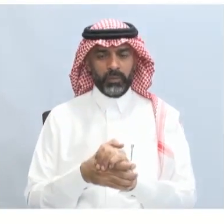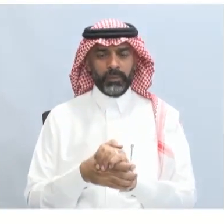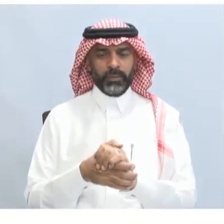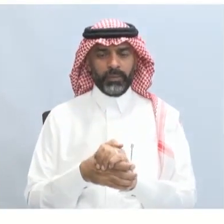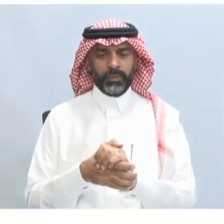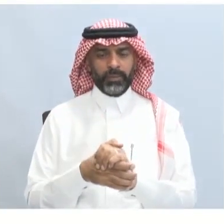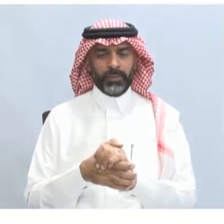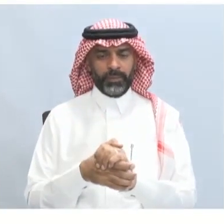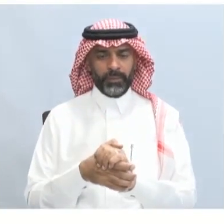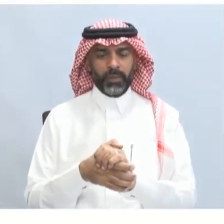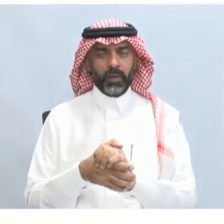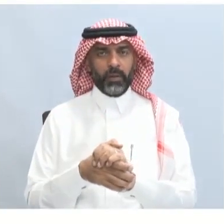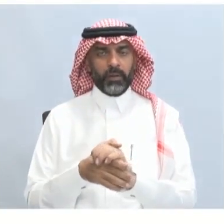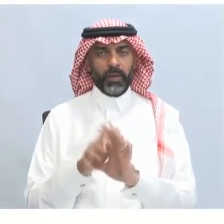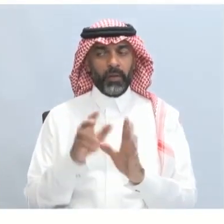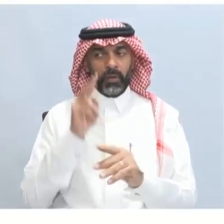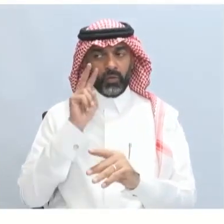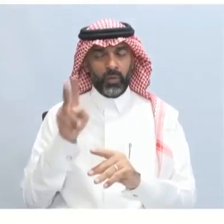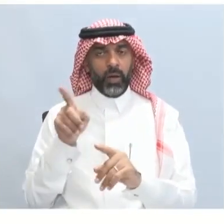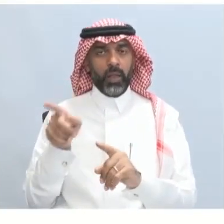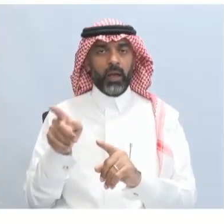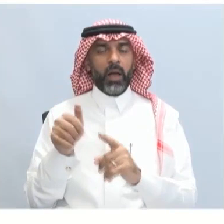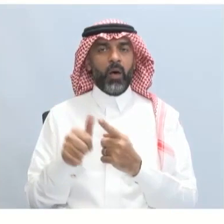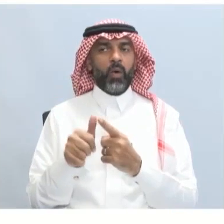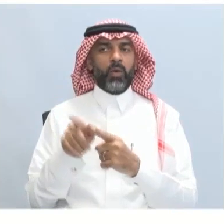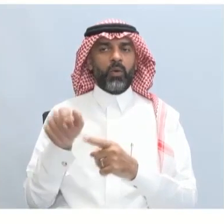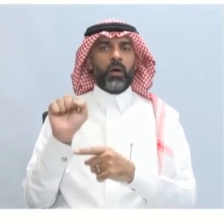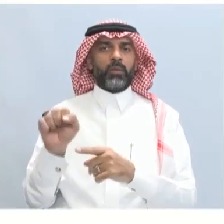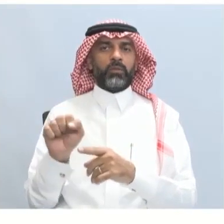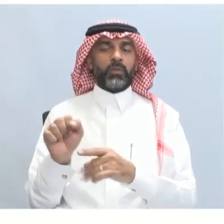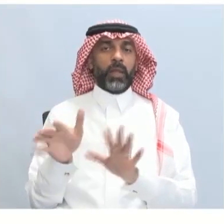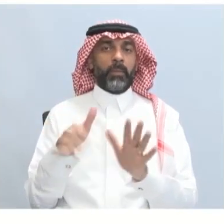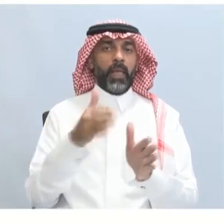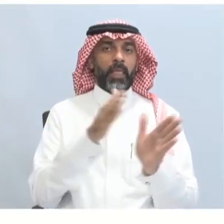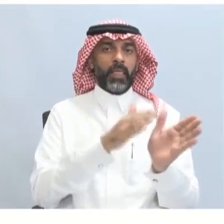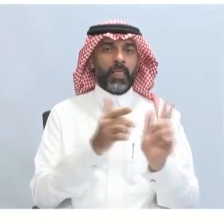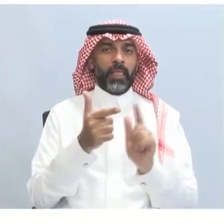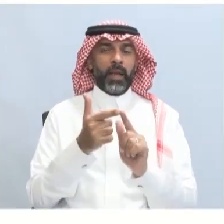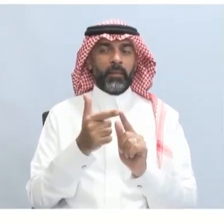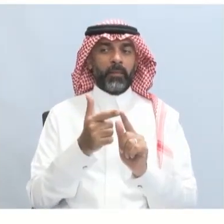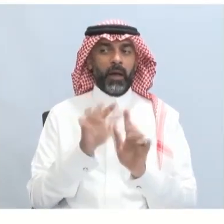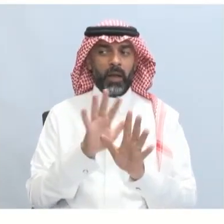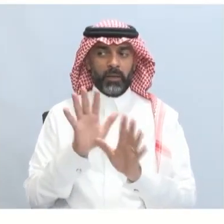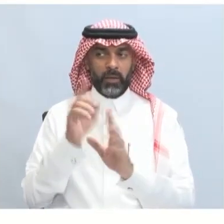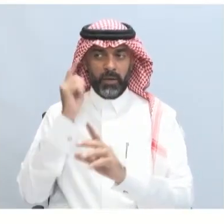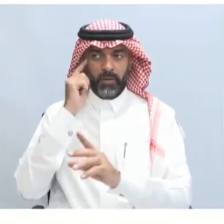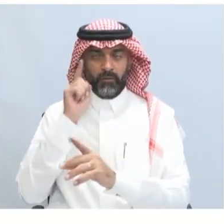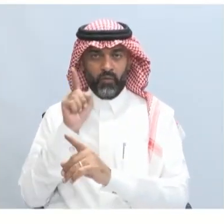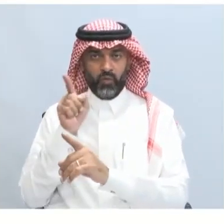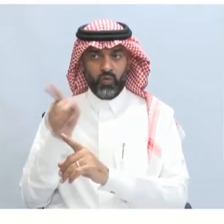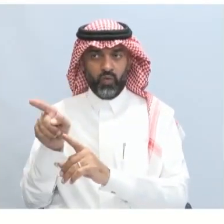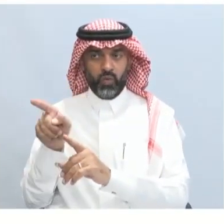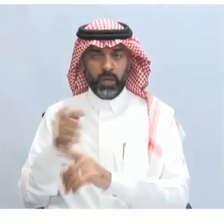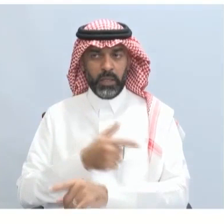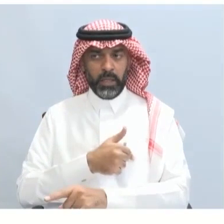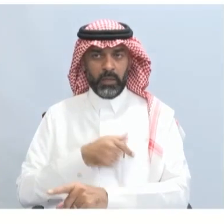حقيقه ام لا فينظر الى هذا الجانب اولا ثم الى الجانب الاخر بعد ان ان يعرف ان نسبه